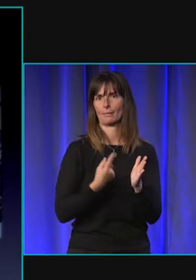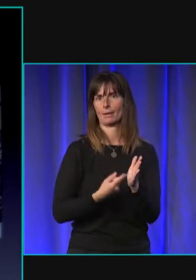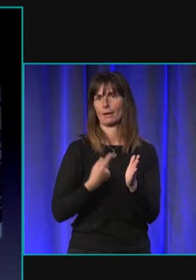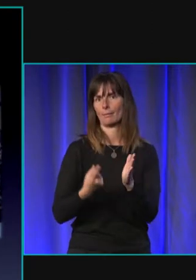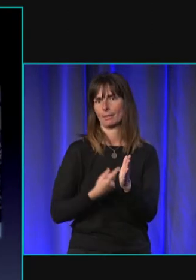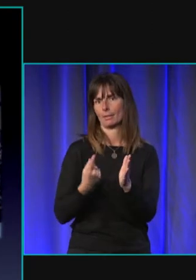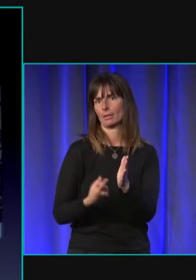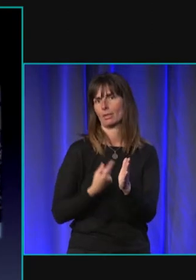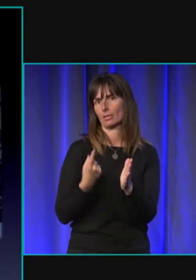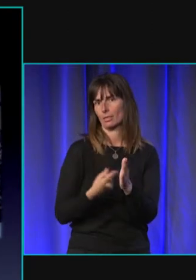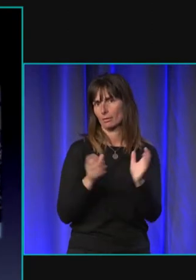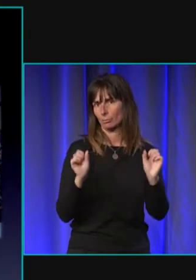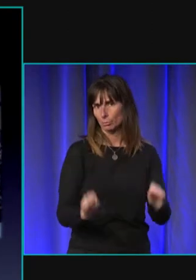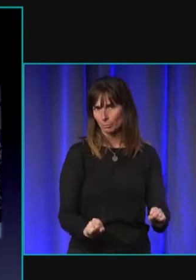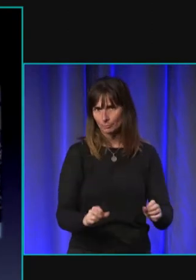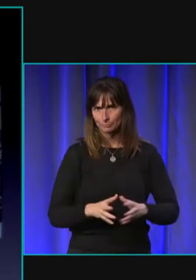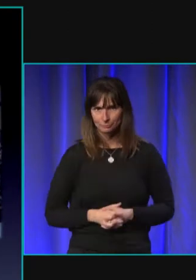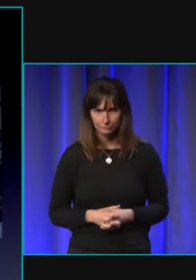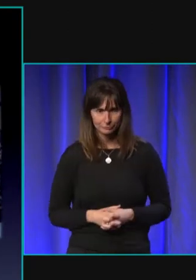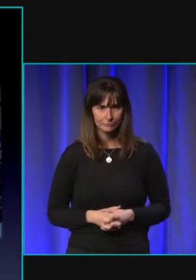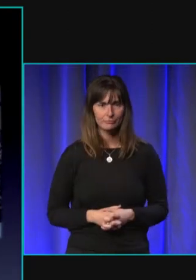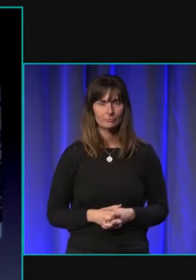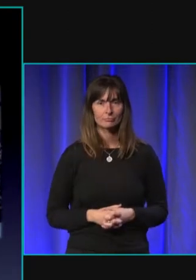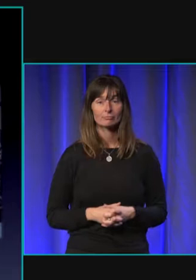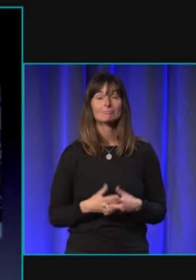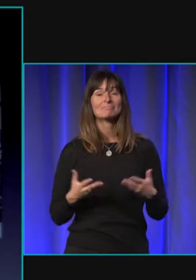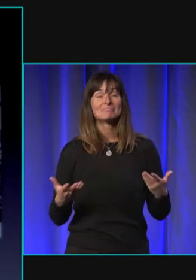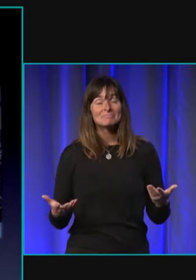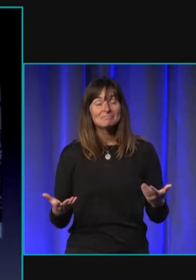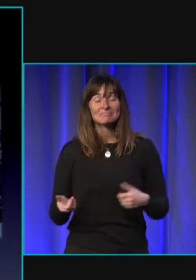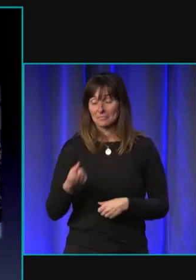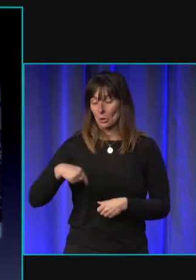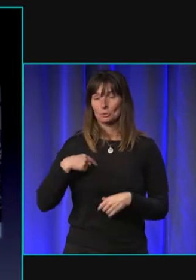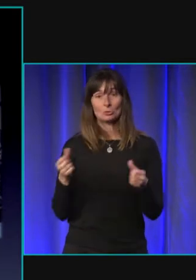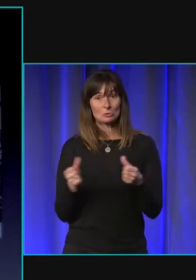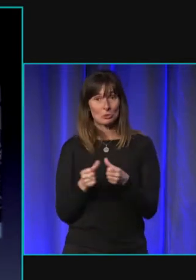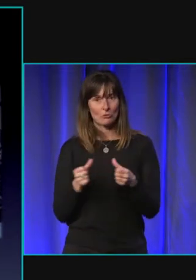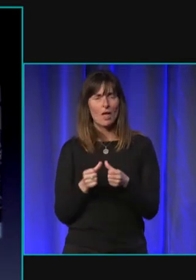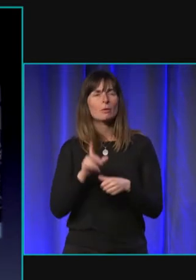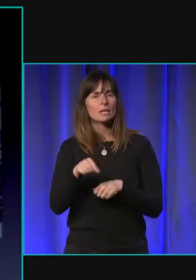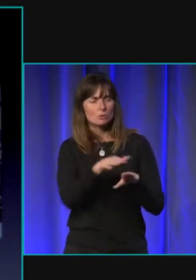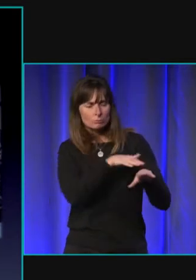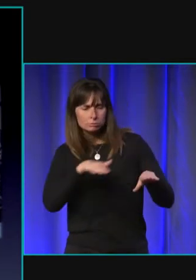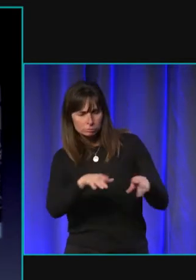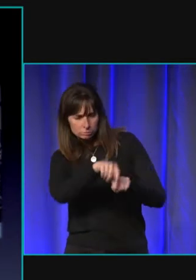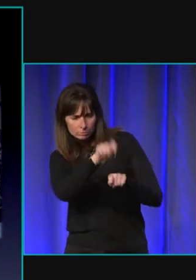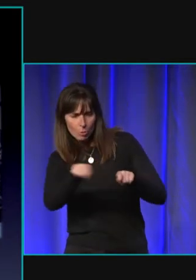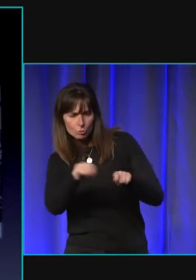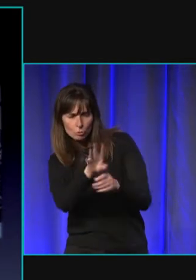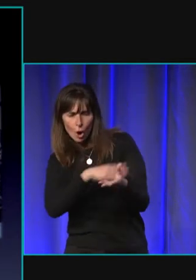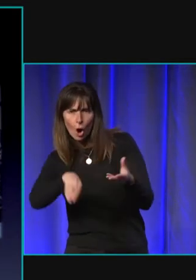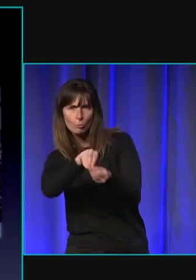des séries de sprints. Alors, ce que l'on fait, nous, on fait des mesures complémentaires. On ne mesure pas que la